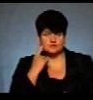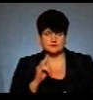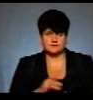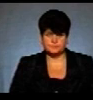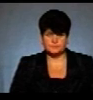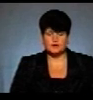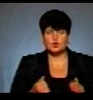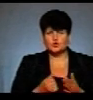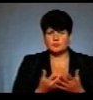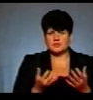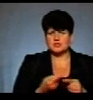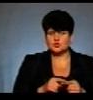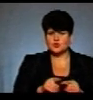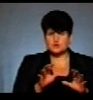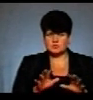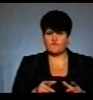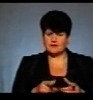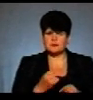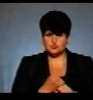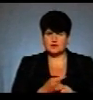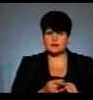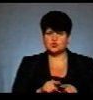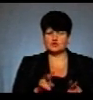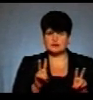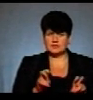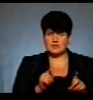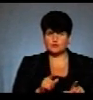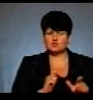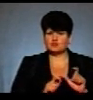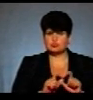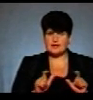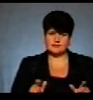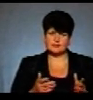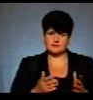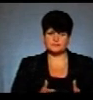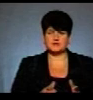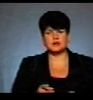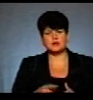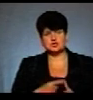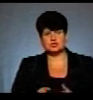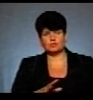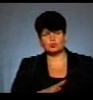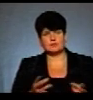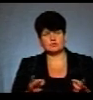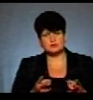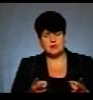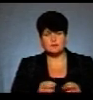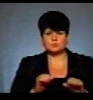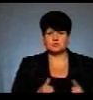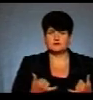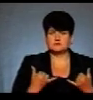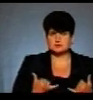До прийняття цього закону, чи ви працювали на цю тему з студентами і з учнями? І чи була потреба, чи, можливо, зараз